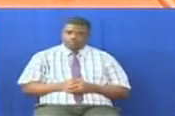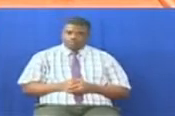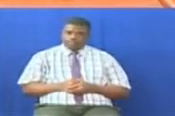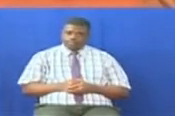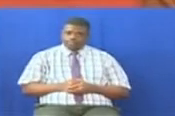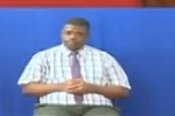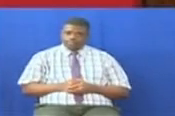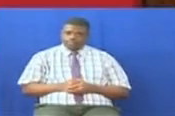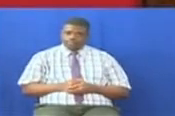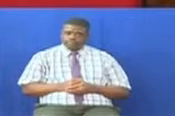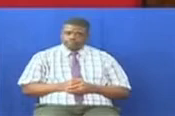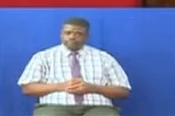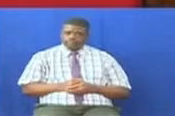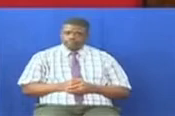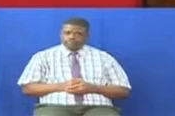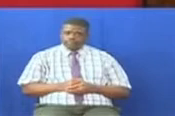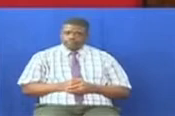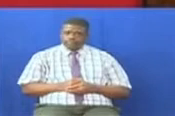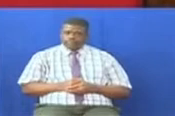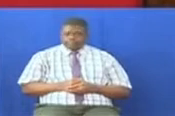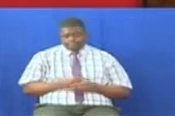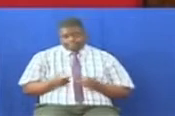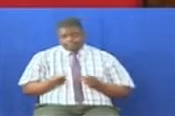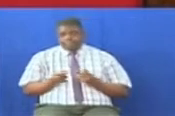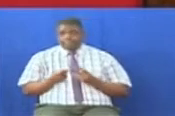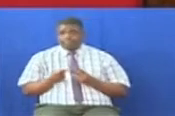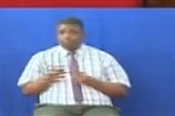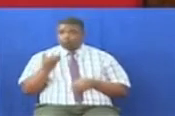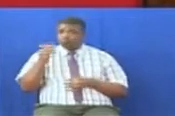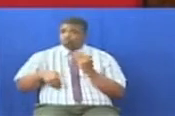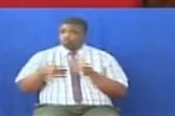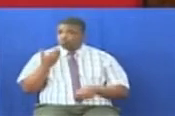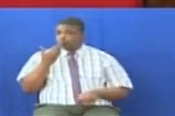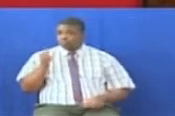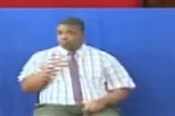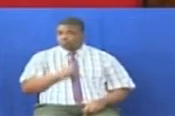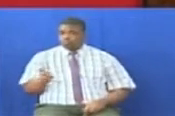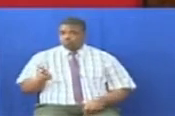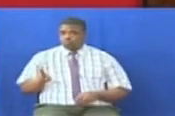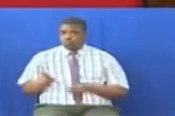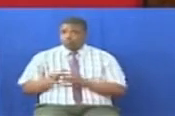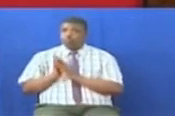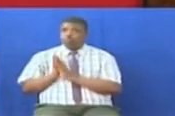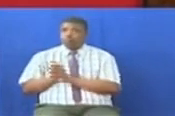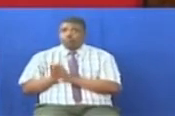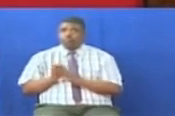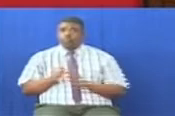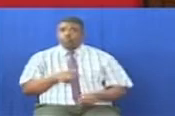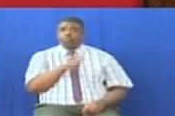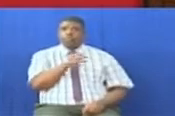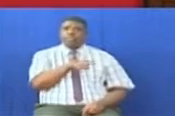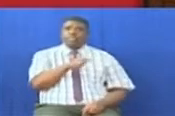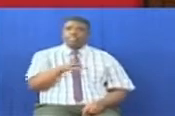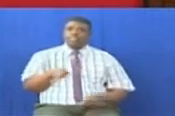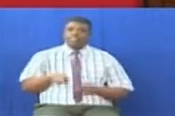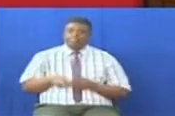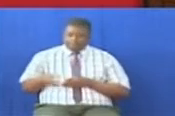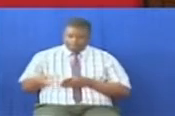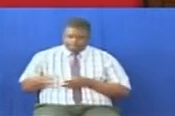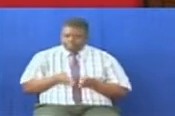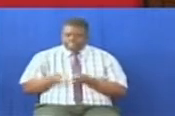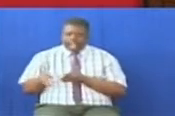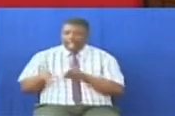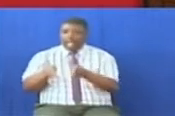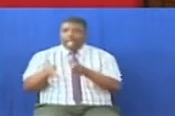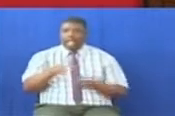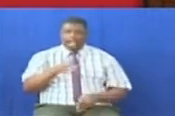Lakini mwisho kabisa, sio kwa muhimu, ni washukuru wananchi wa mtaa wa Msingwa